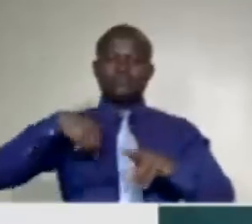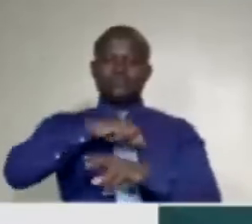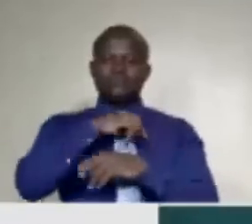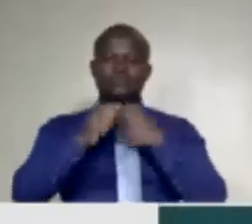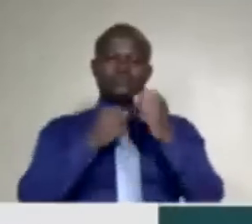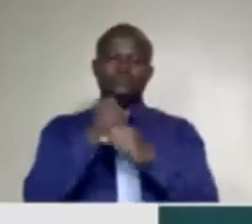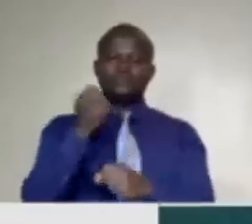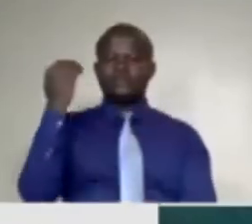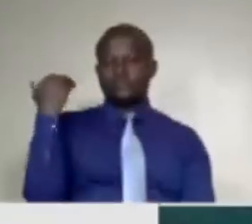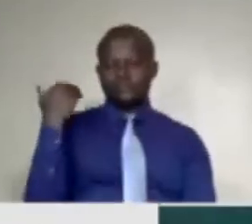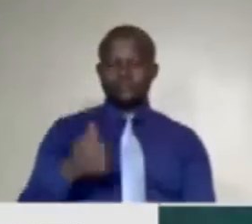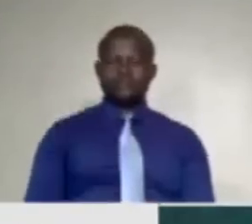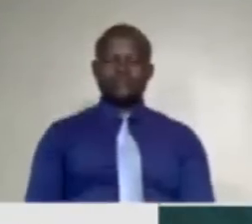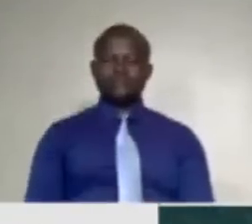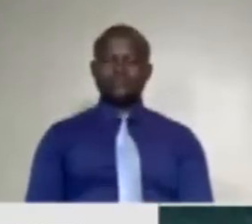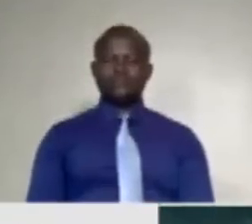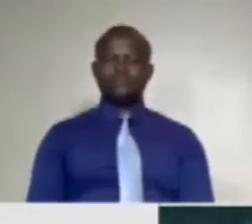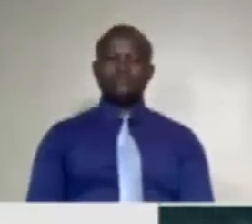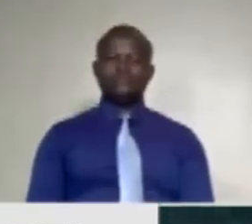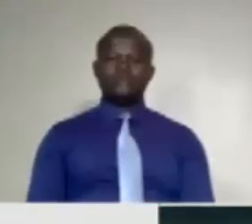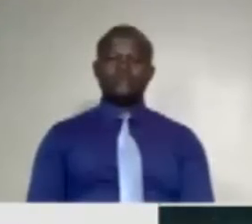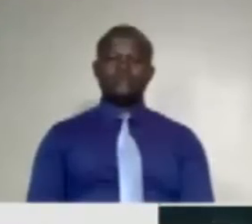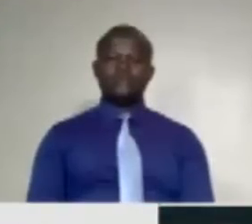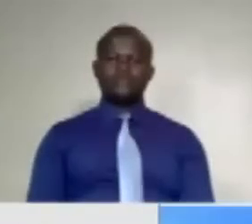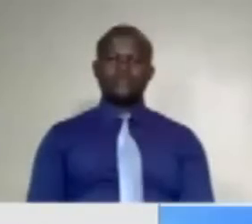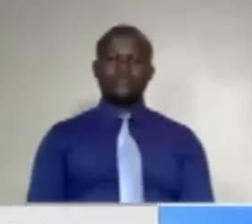mwaka utaha Jean-Claude Mutuyezu I Kigali